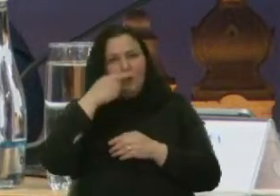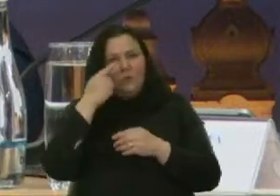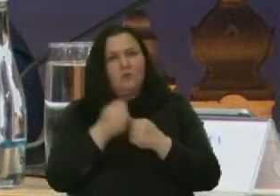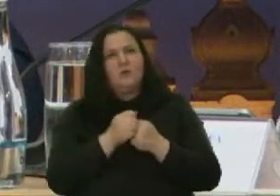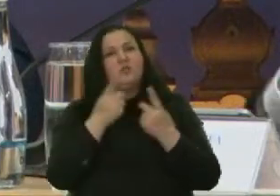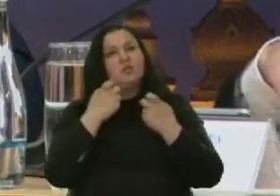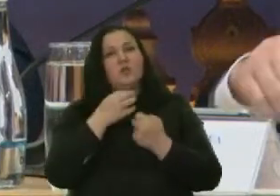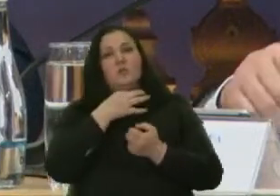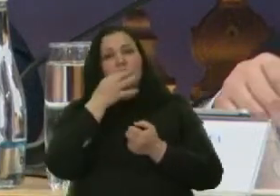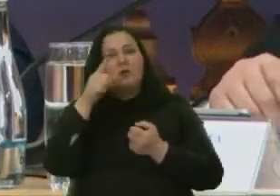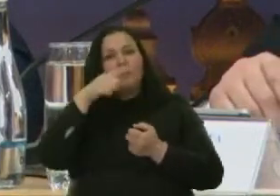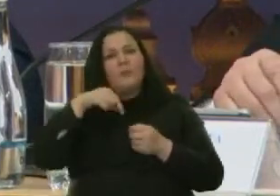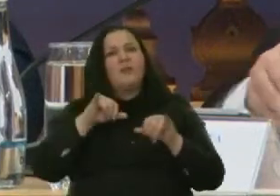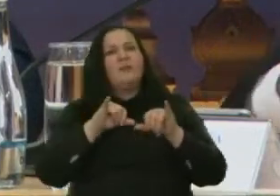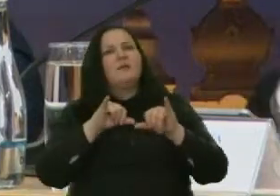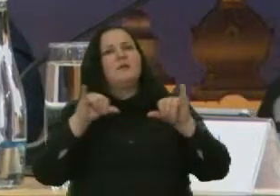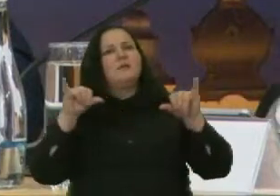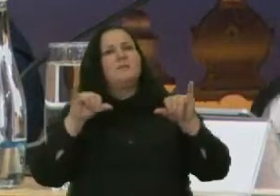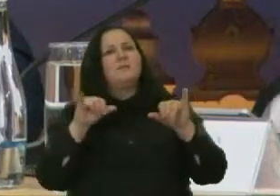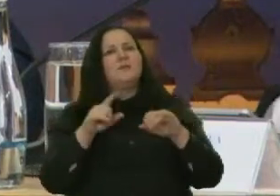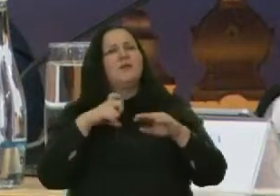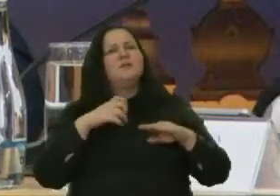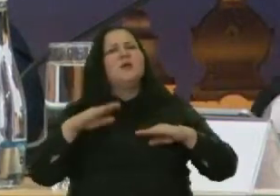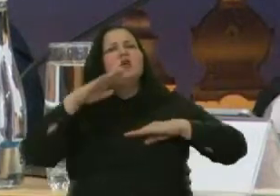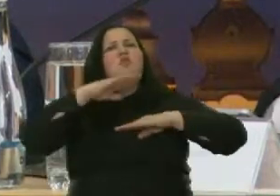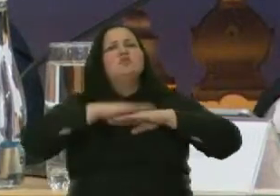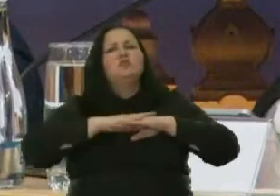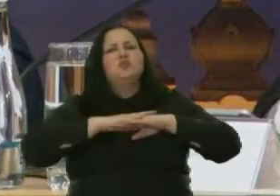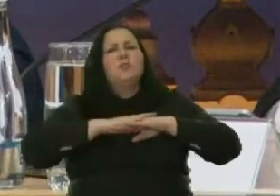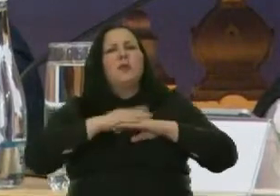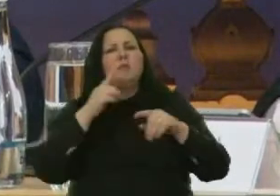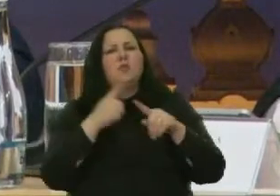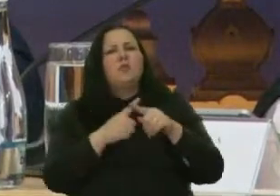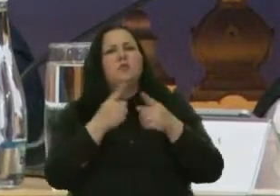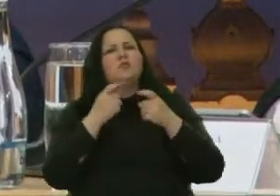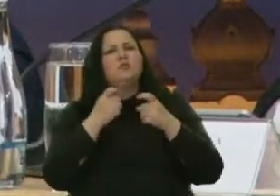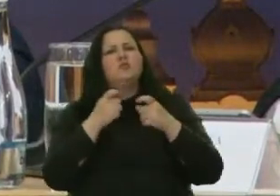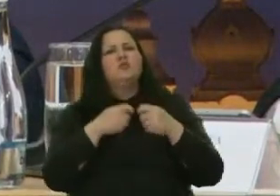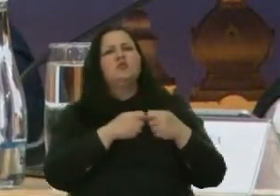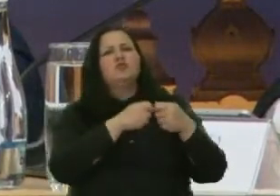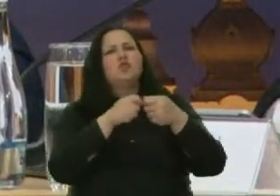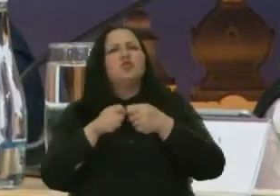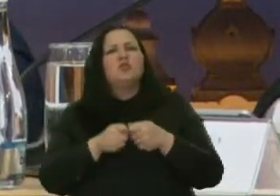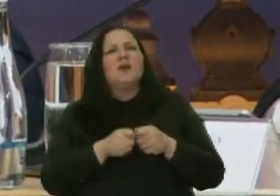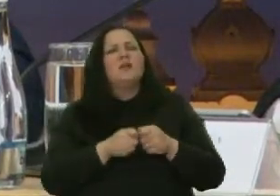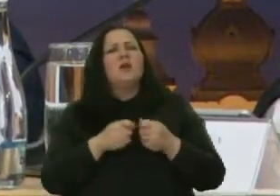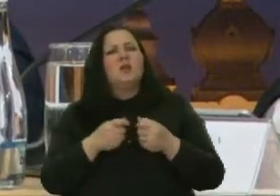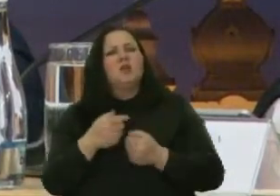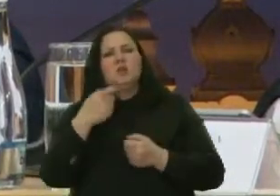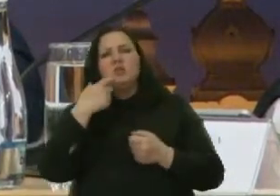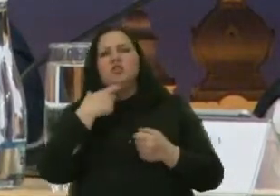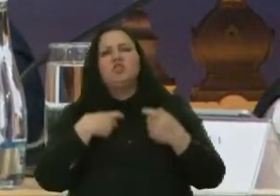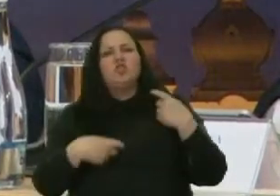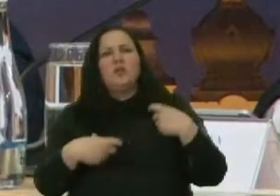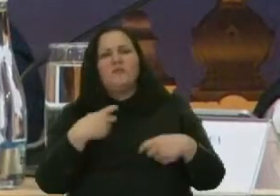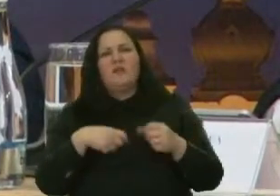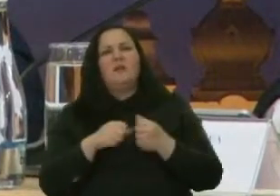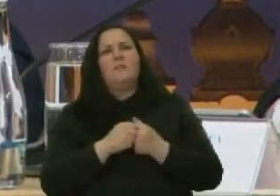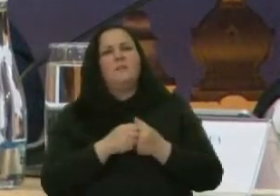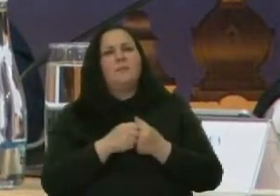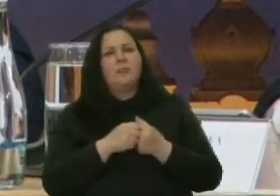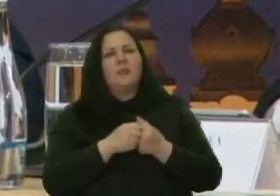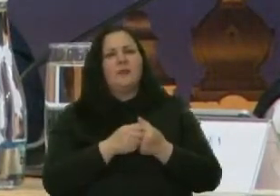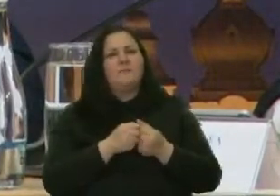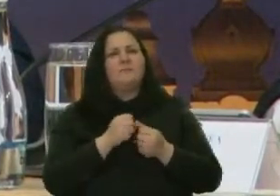propunerea dumneavoastră extinderea arei piet se suprapun cu o parte din societatea civilă ă realizarea de